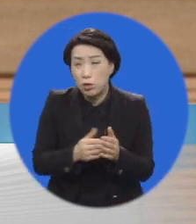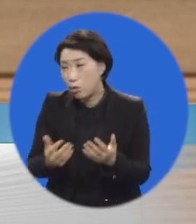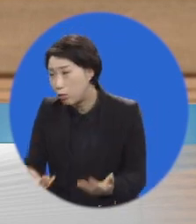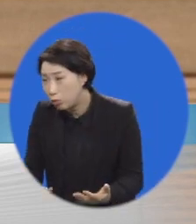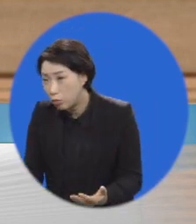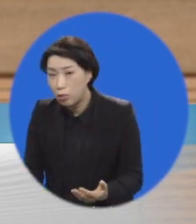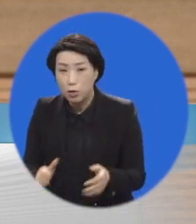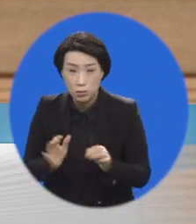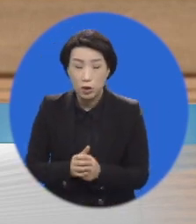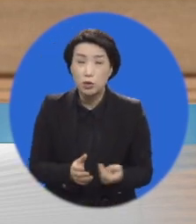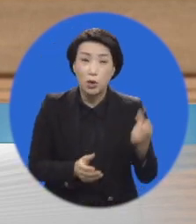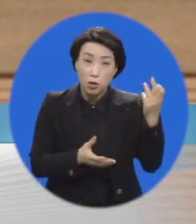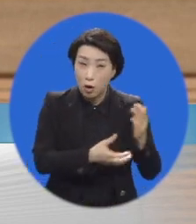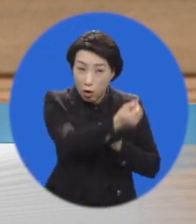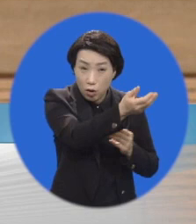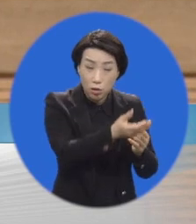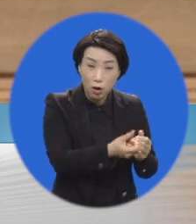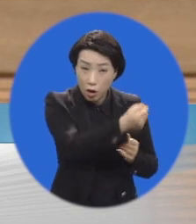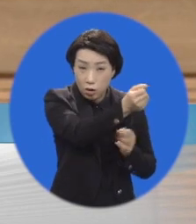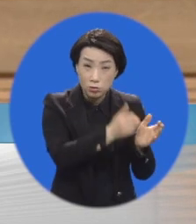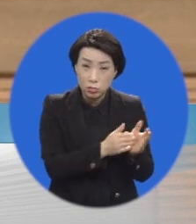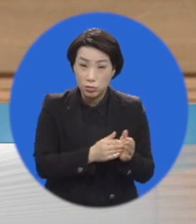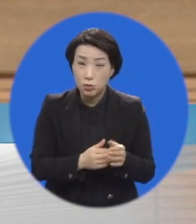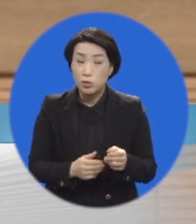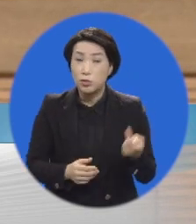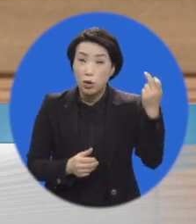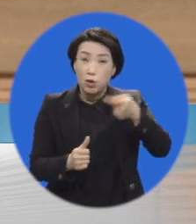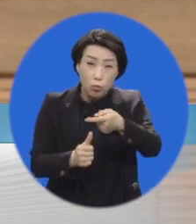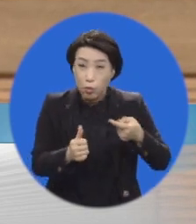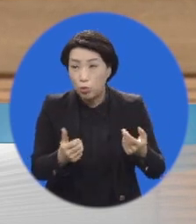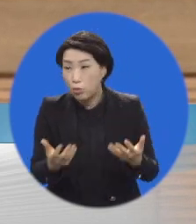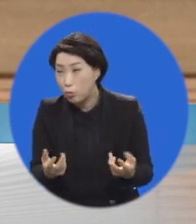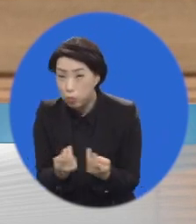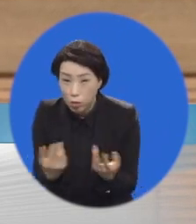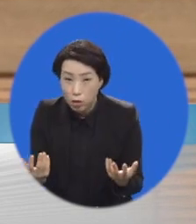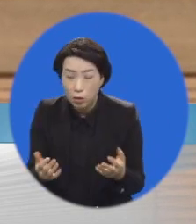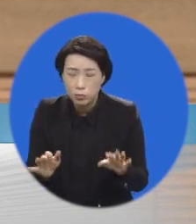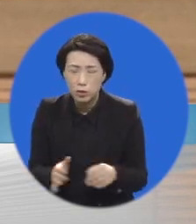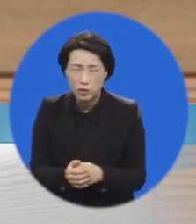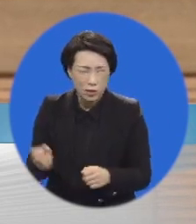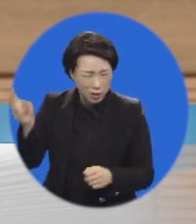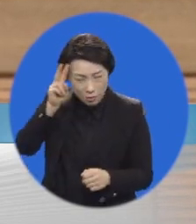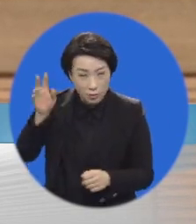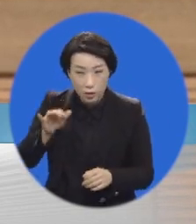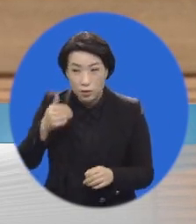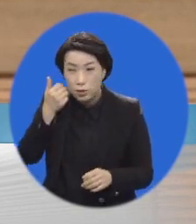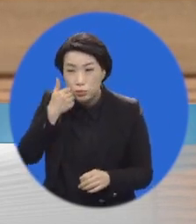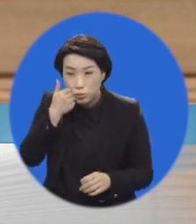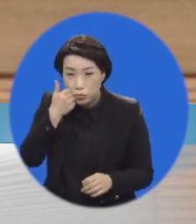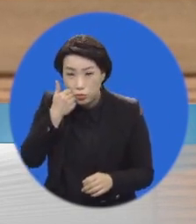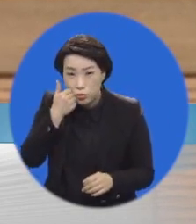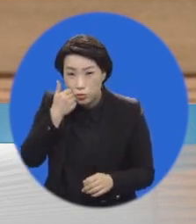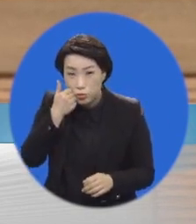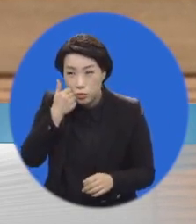거야. 형이 찾으면 그만이야. 내 목숨도 그가 자르면 그만이야. 근데 갑자기